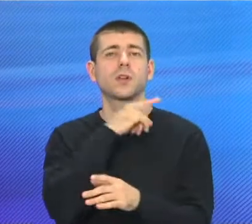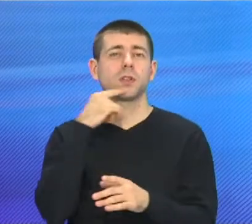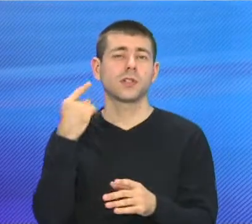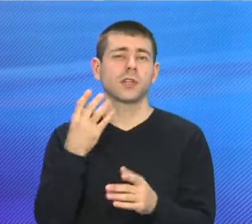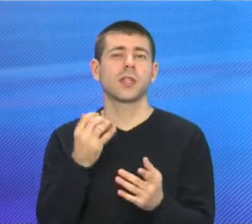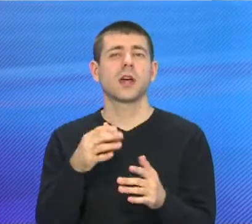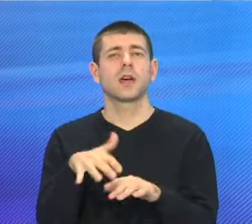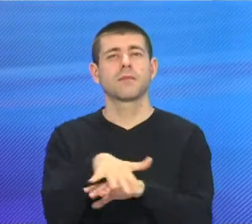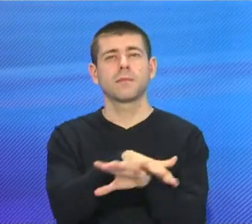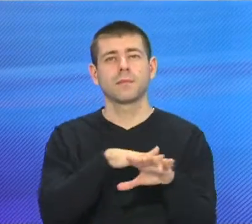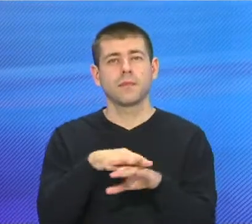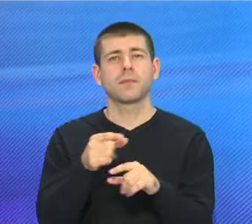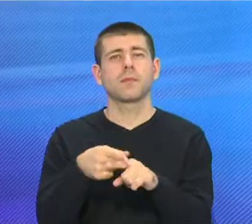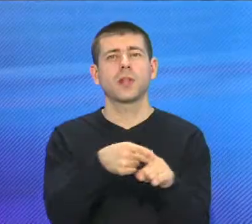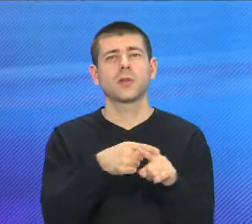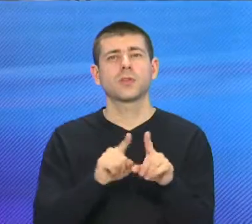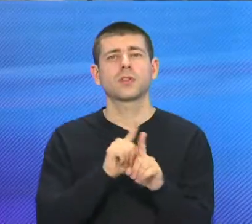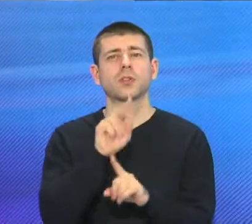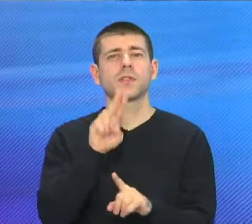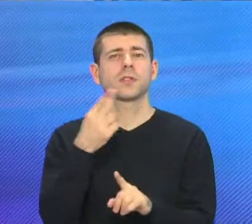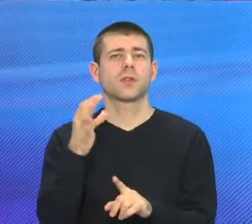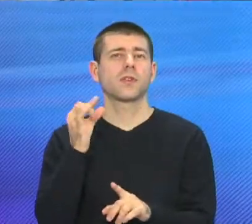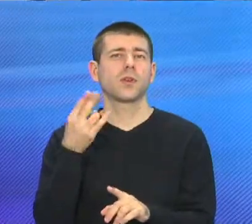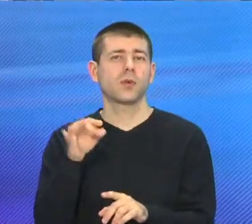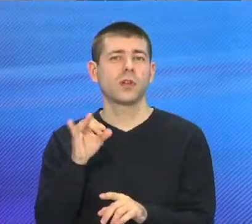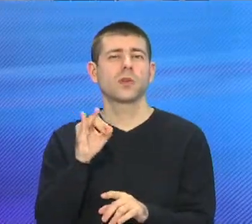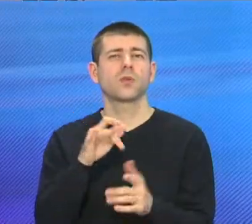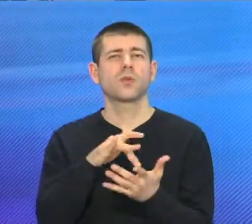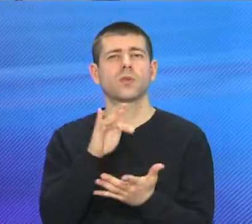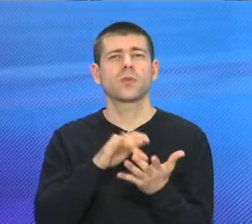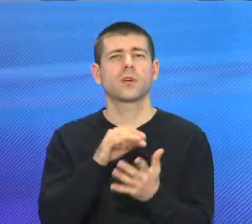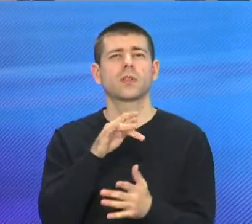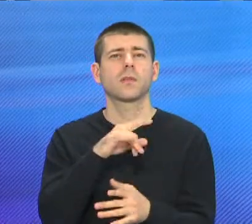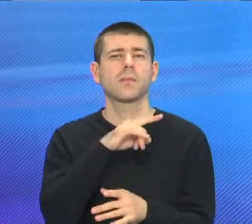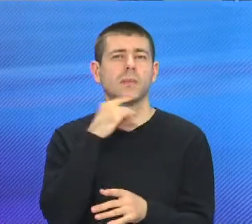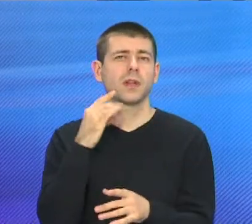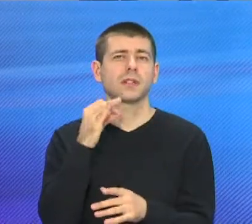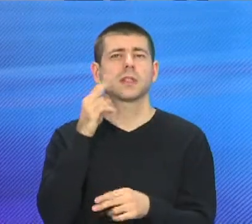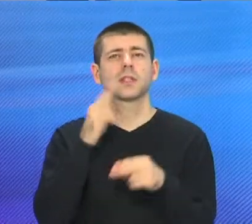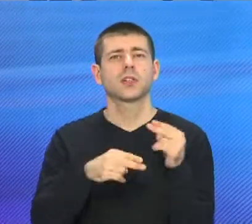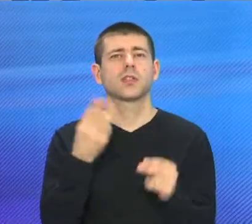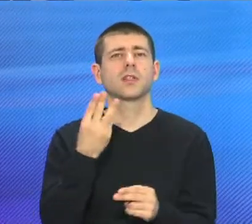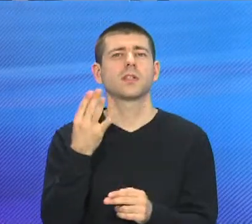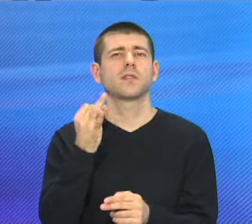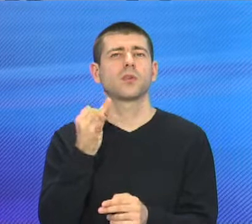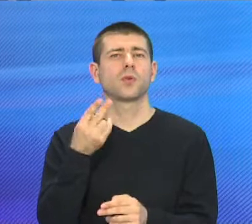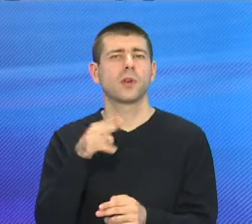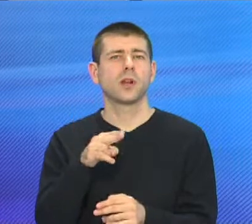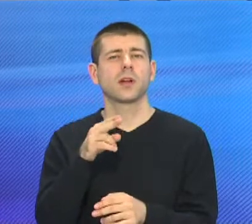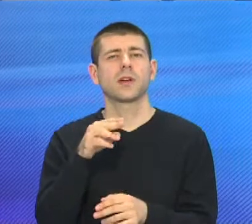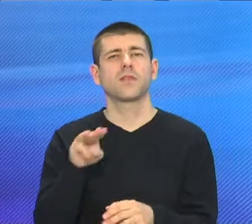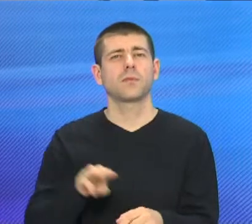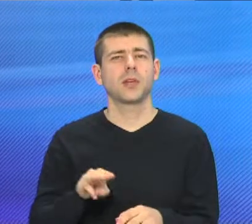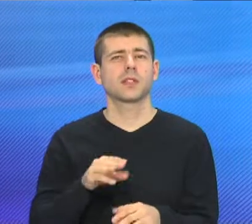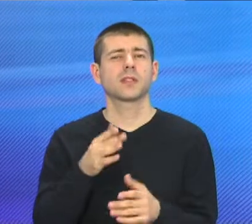На территории нашей страны проект стартует 22 червня у Бресте и финишует у Минску 3 липня. Детали его проведения,